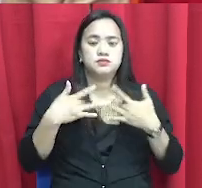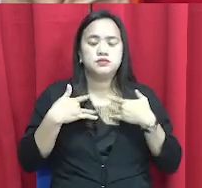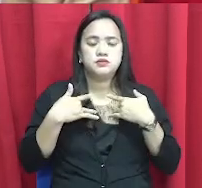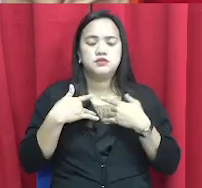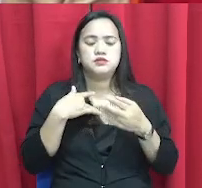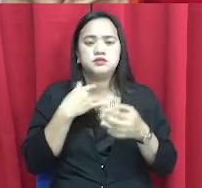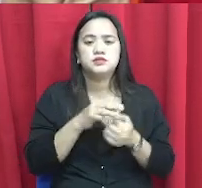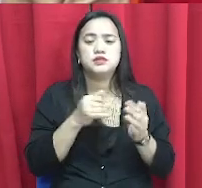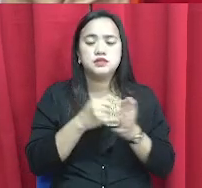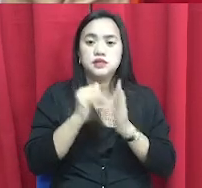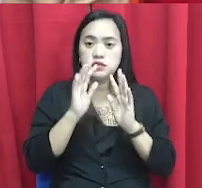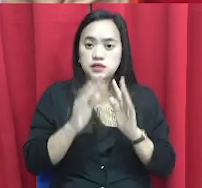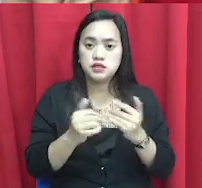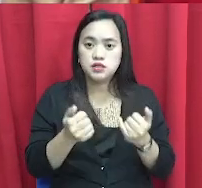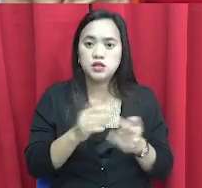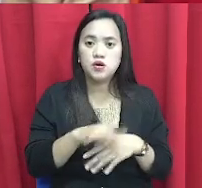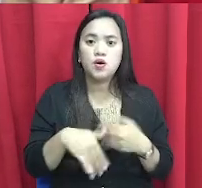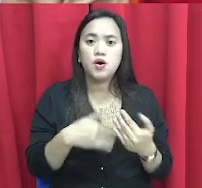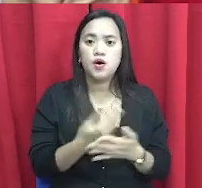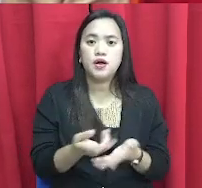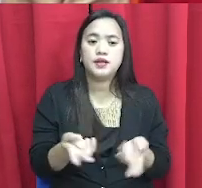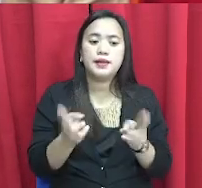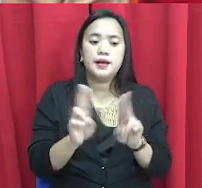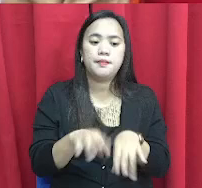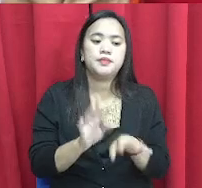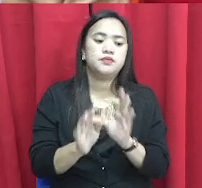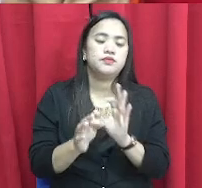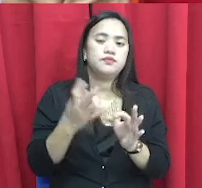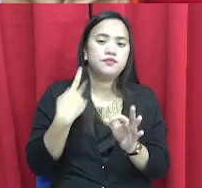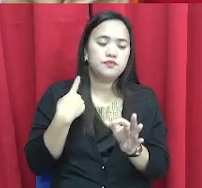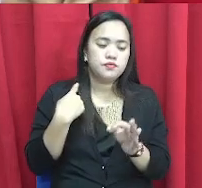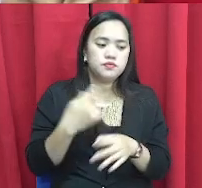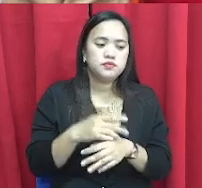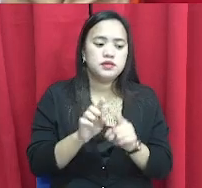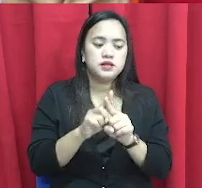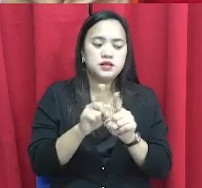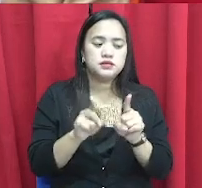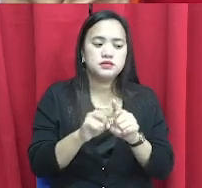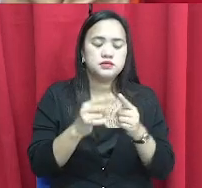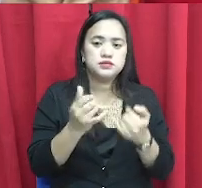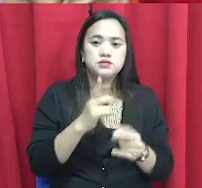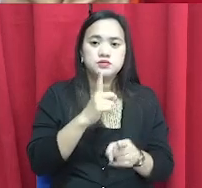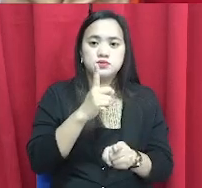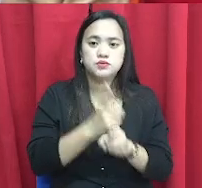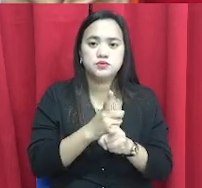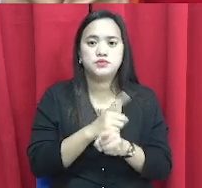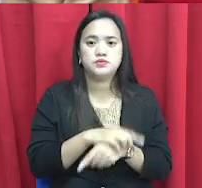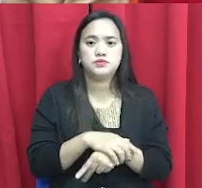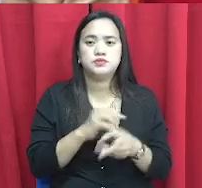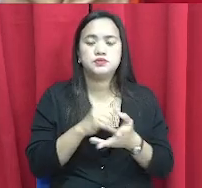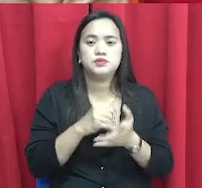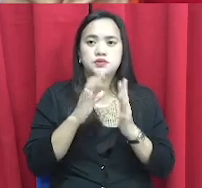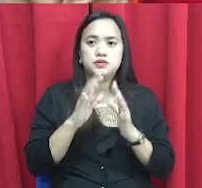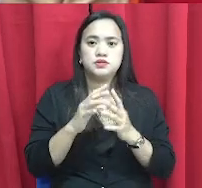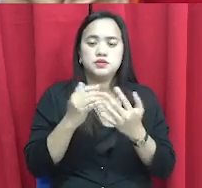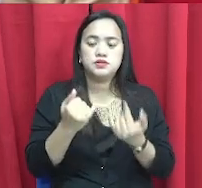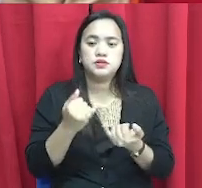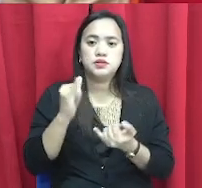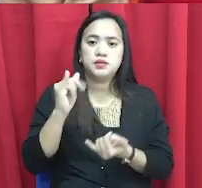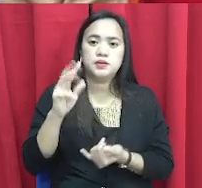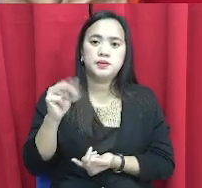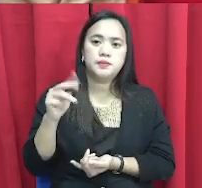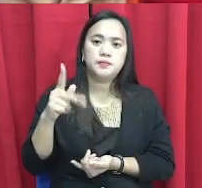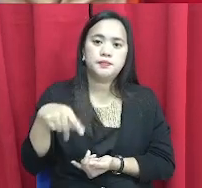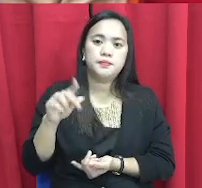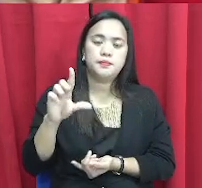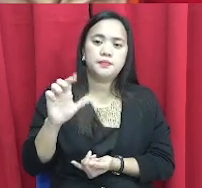Ay titindi o titibay ang kanyang pananampalataya bilang patunay i-implement niya yan sa kanyang family bilang bilang patunay